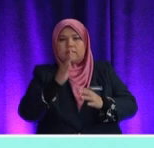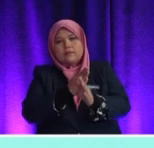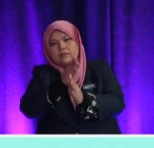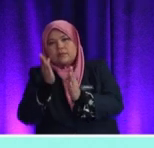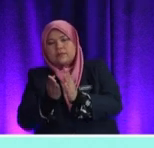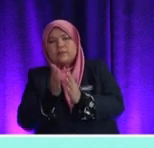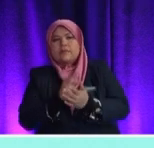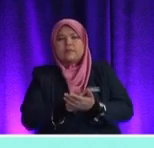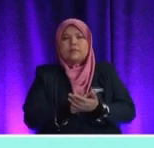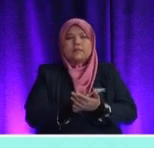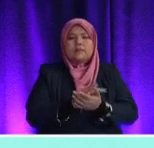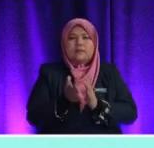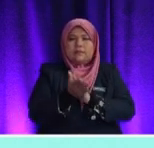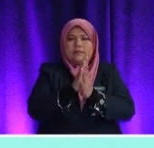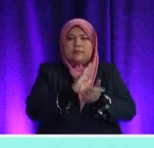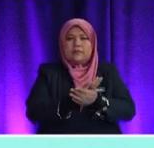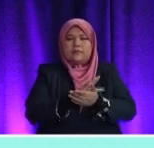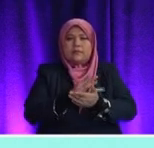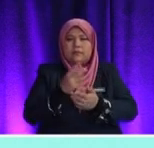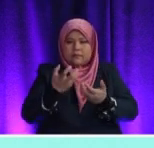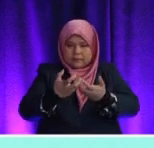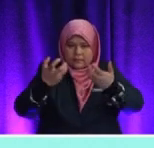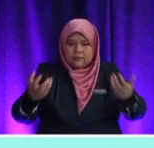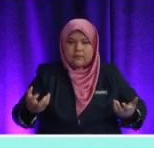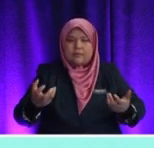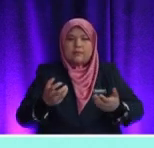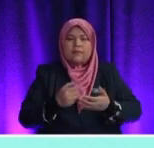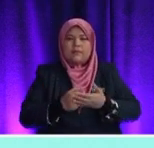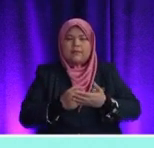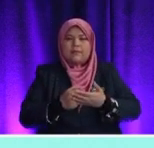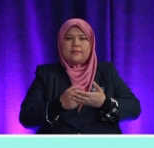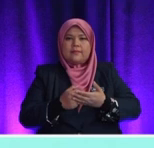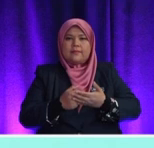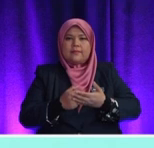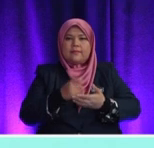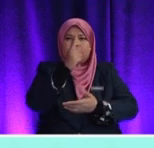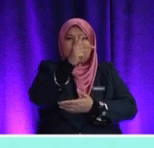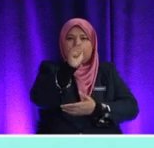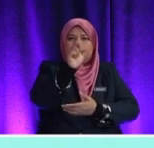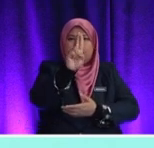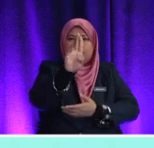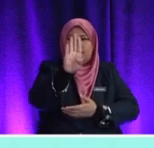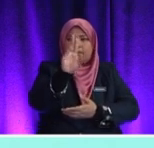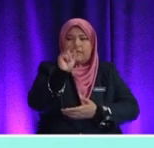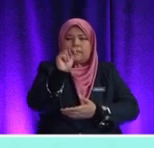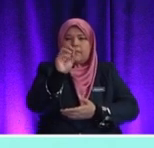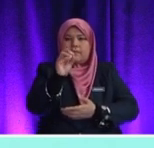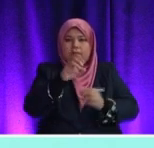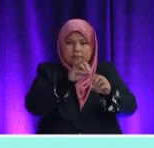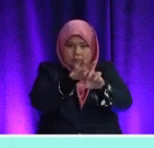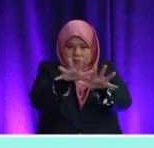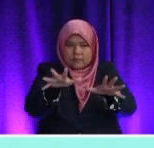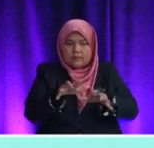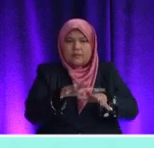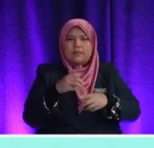ini Oh jadi dia dapat mengasingkan kita banjir haben pernah leburan